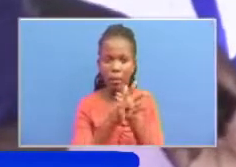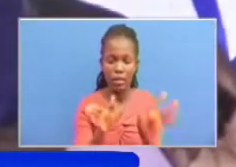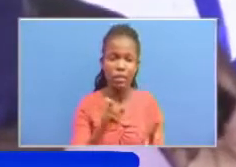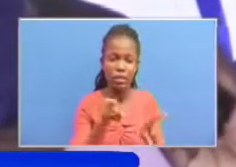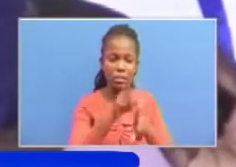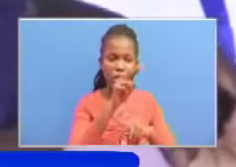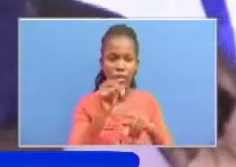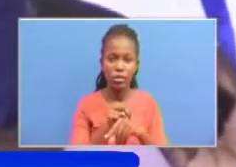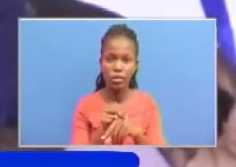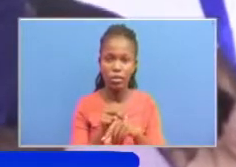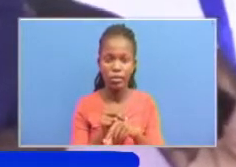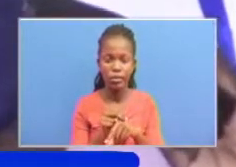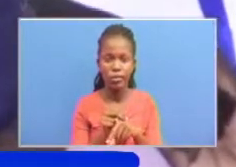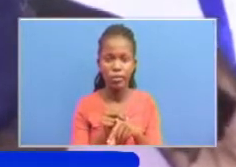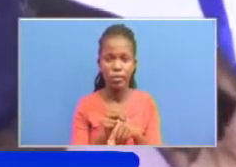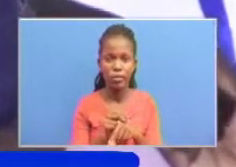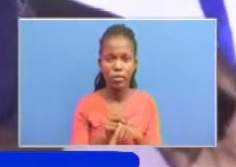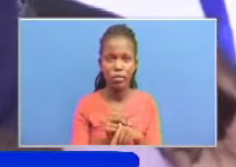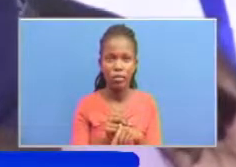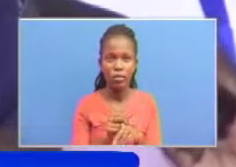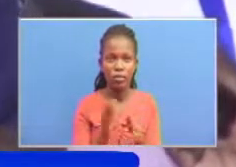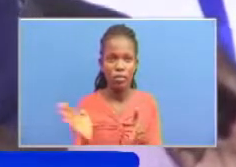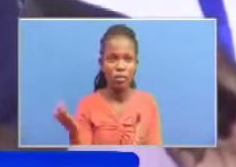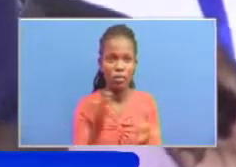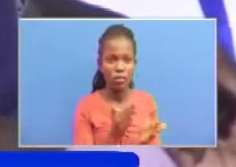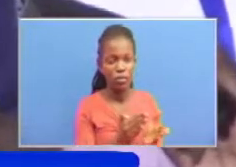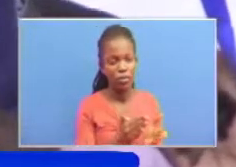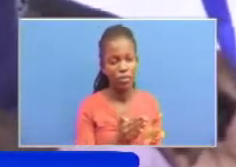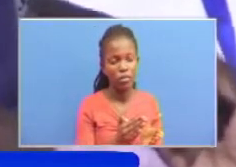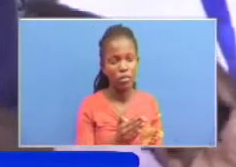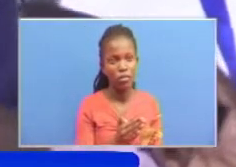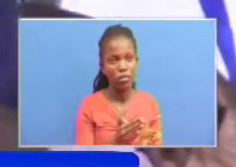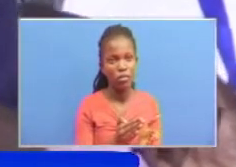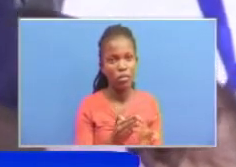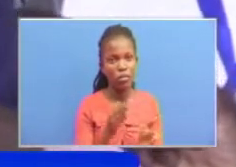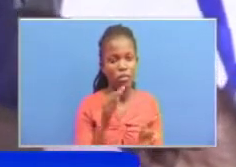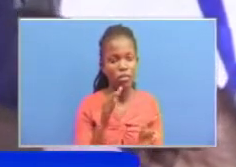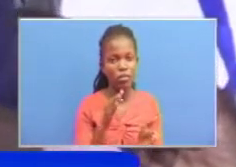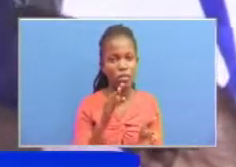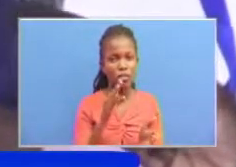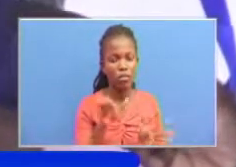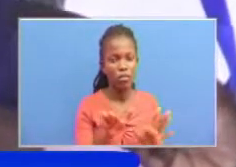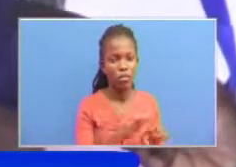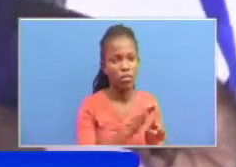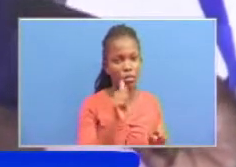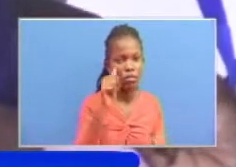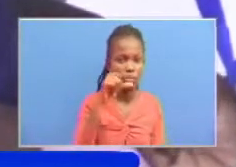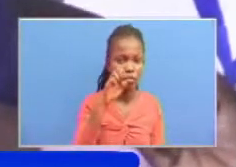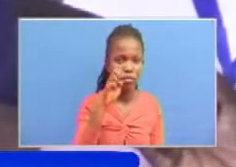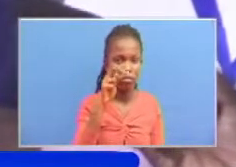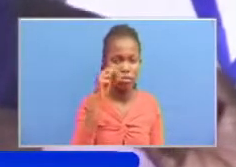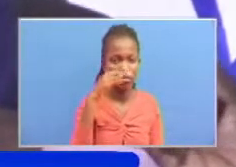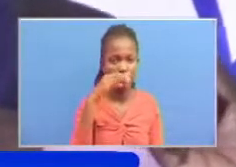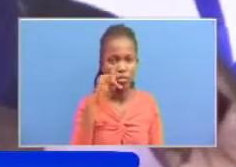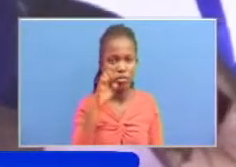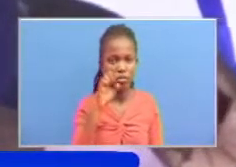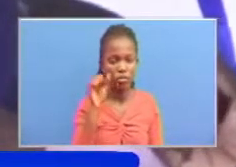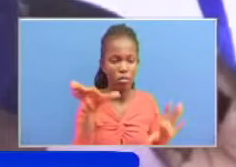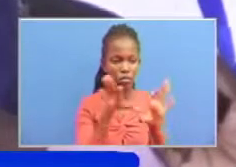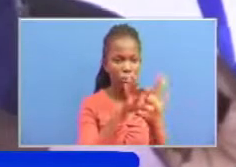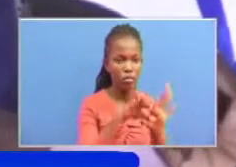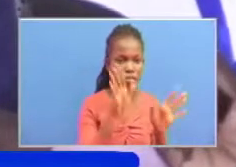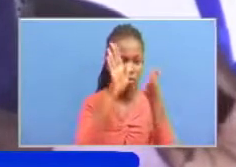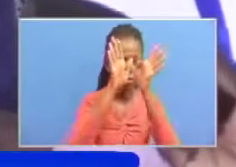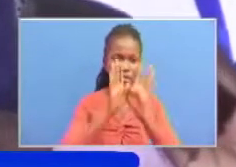large. The aspect of working together as multi-agencies, collaborations is very important so that to achieve